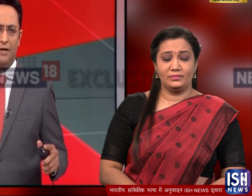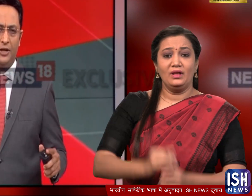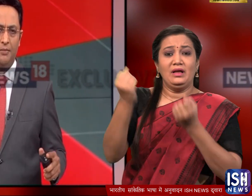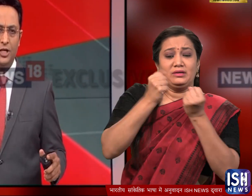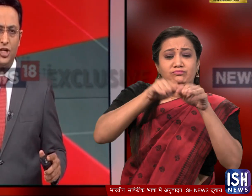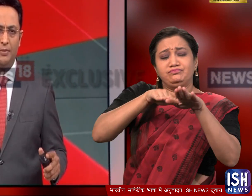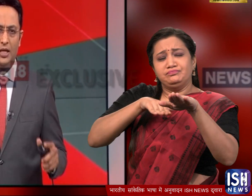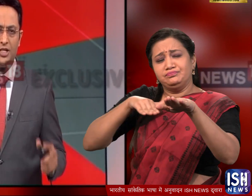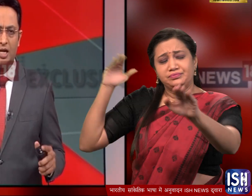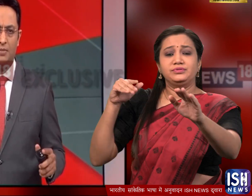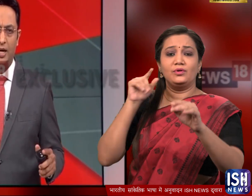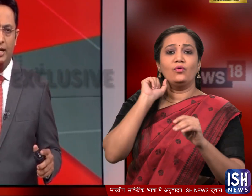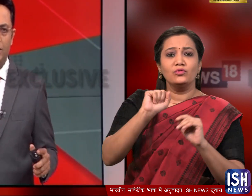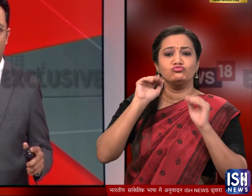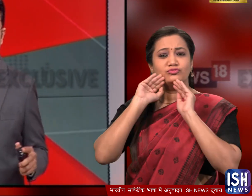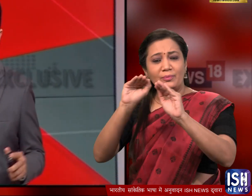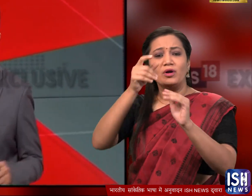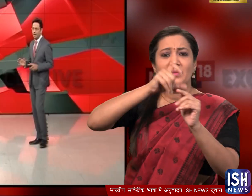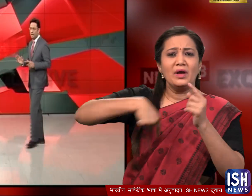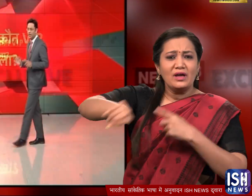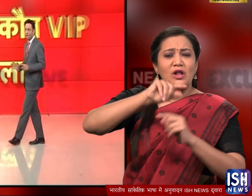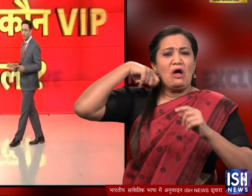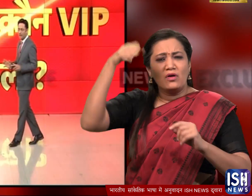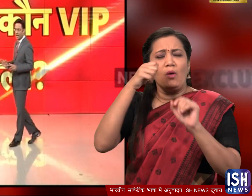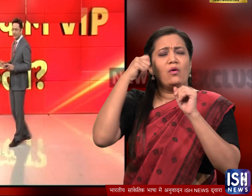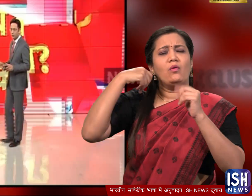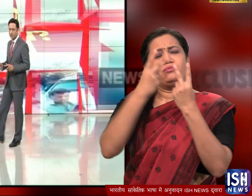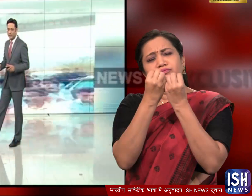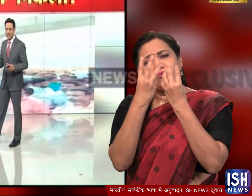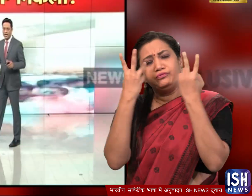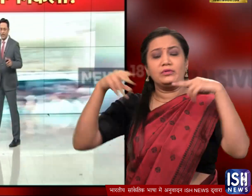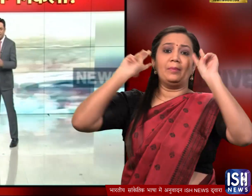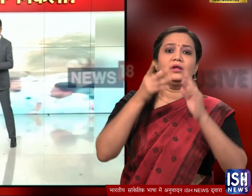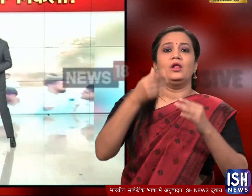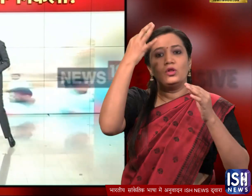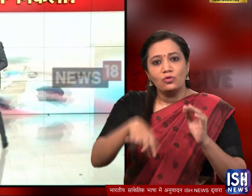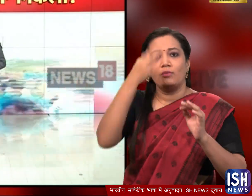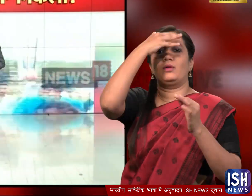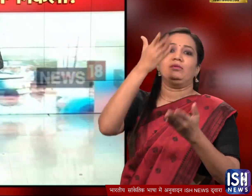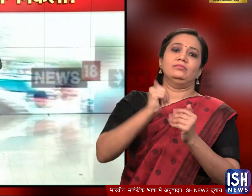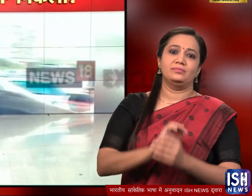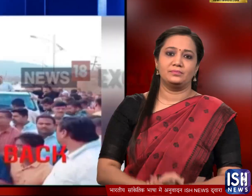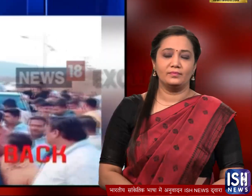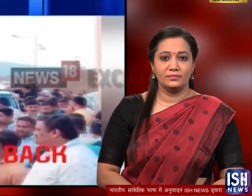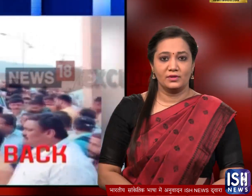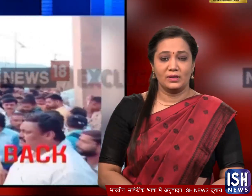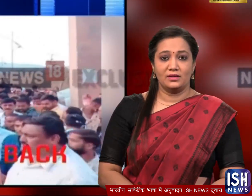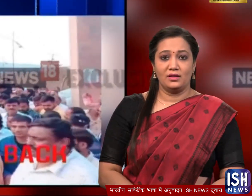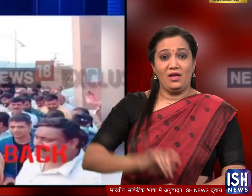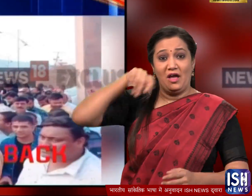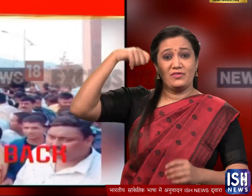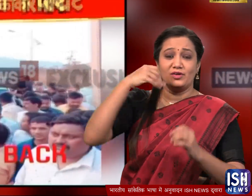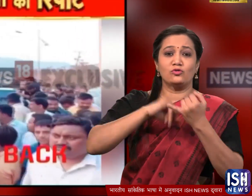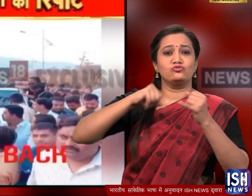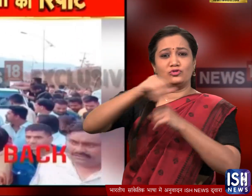और काफिले में शामिल गजानन मारने के चाहने वालों ने इतने वीडियो बनाए कि उसके लिए नई मुसीबत खड़ी हो,